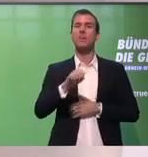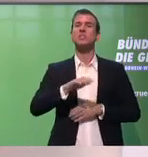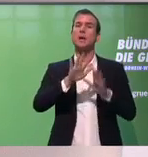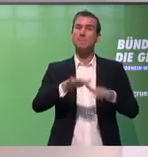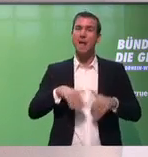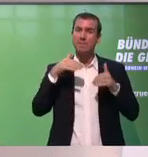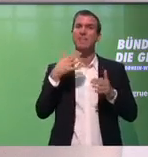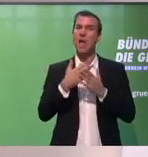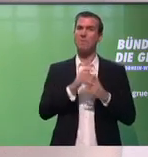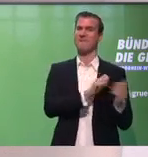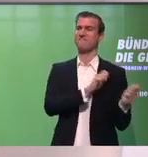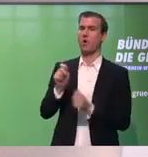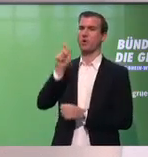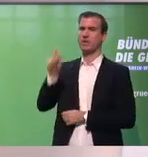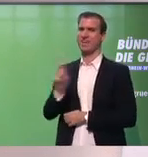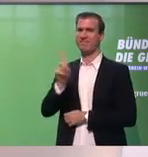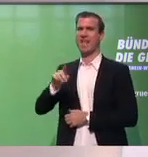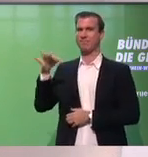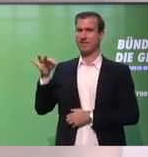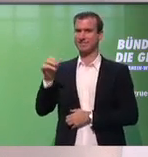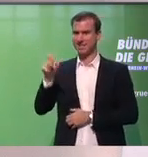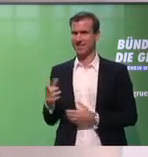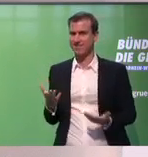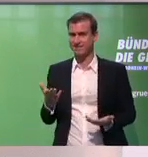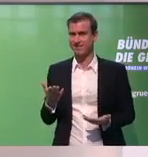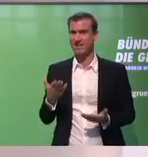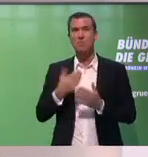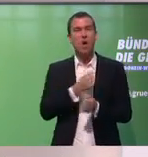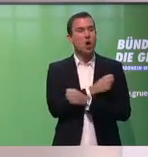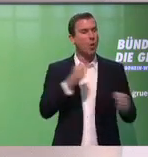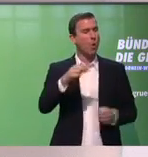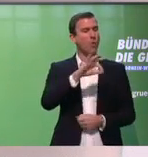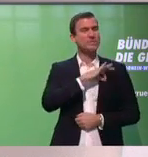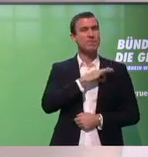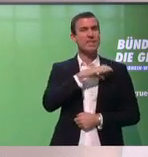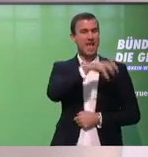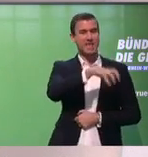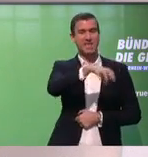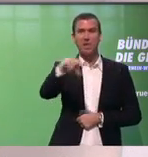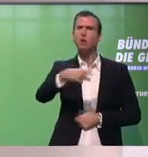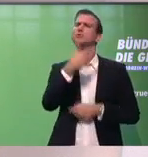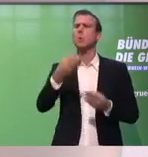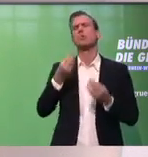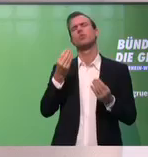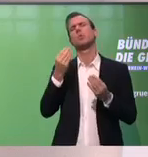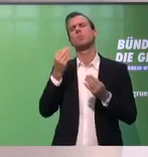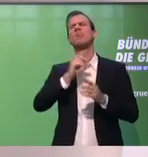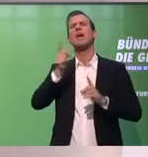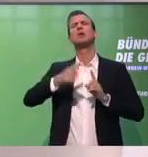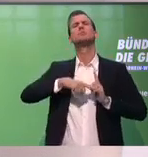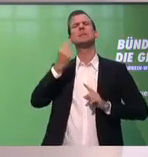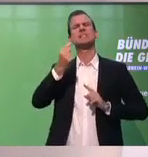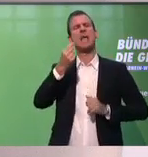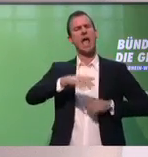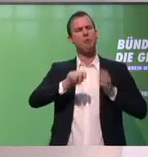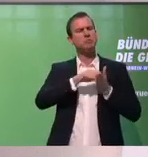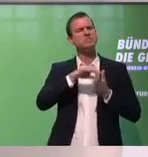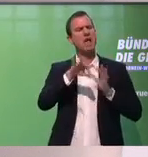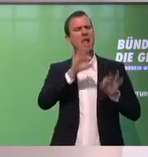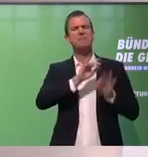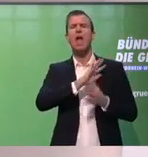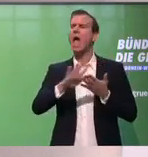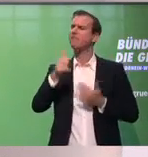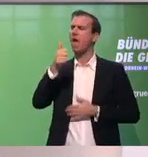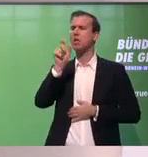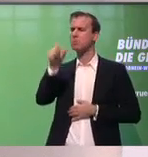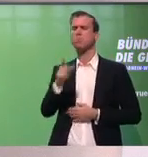auch vorgeschlagen. Und die anderen Parteien, die großen Parteienfamilien machen das so, wie sie am meisten Spitzenpersonal auswählen. Also sie bestimmen einfach dann